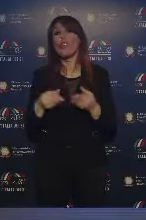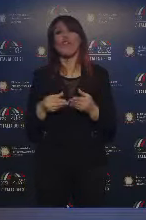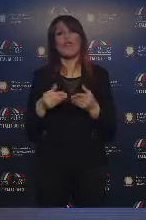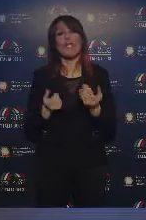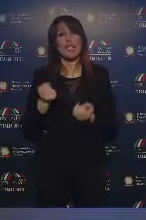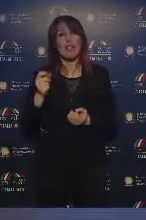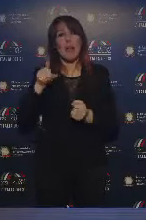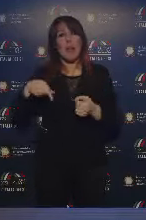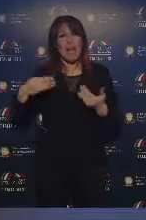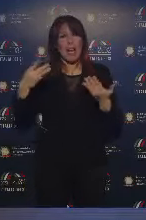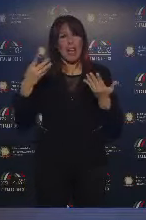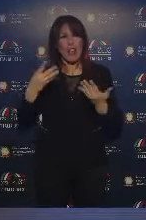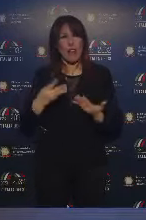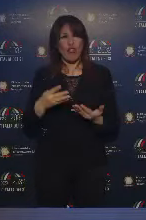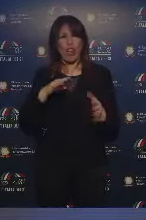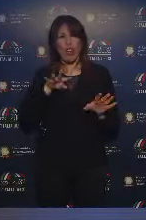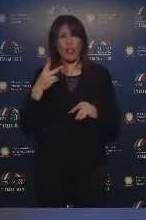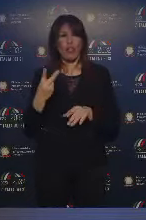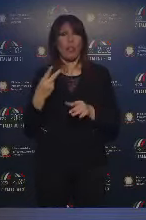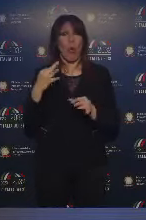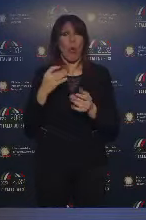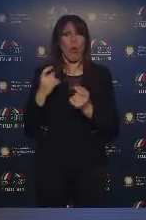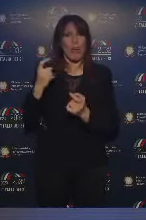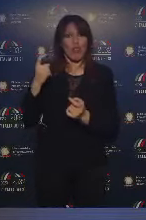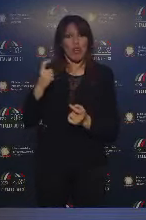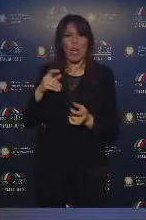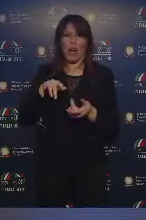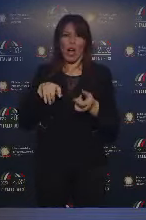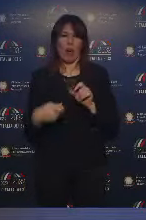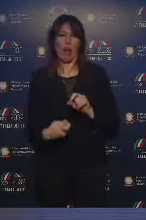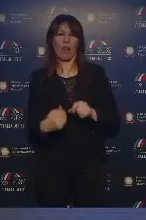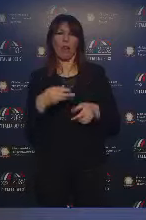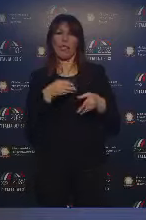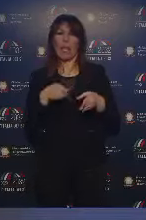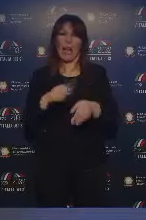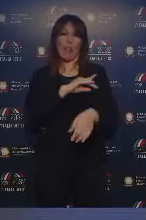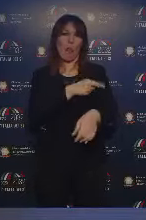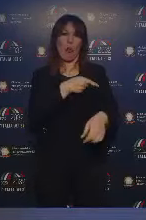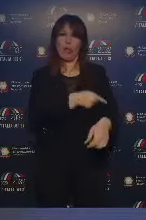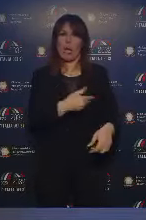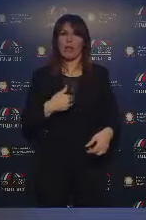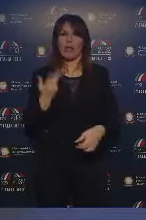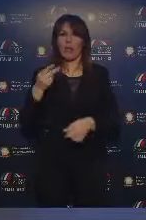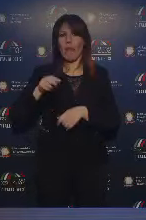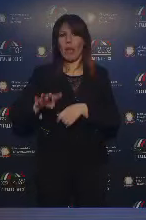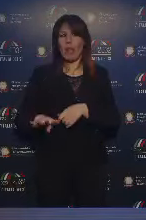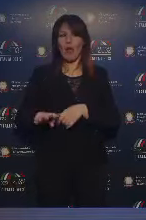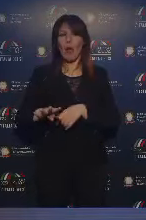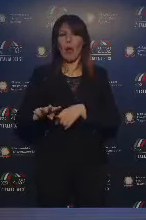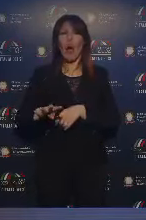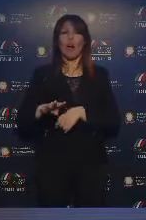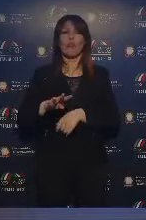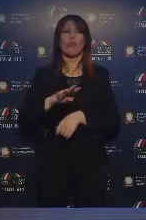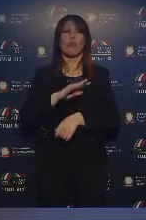1992 nella sua stesura originaria le strade del 92 di Potenza non sono le strade del 2024 di Potenza quindi è in commissione